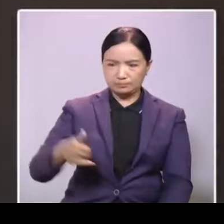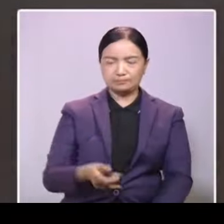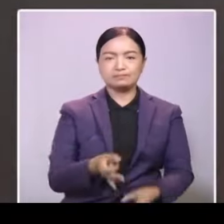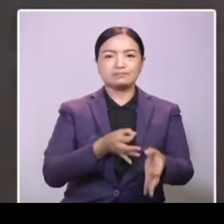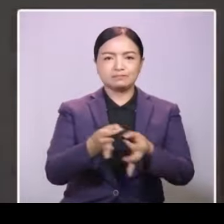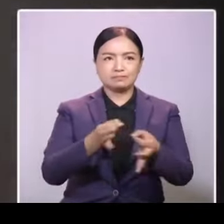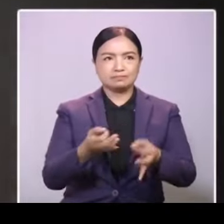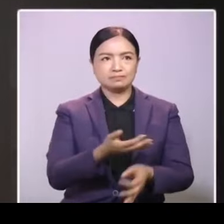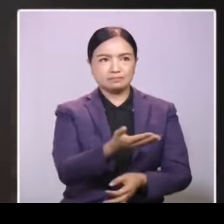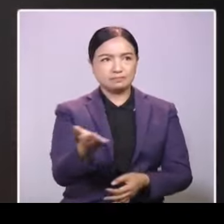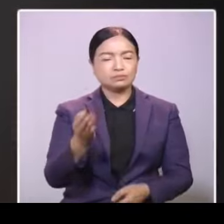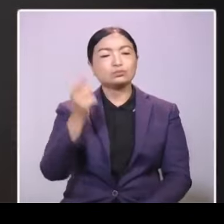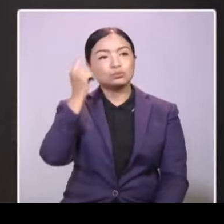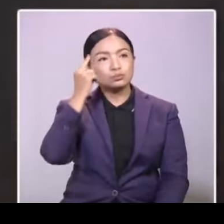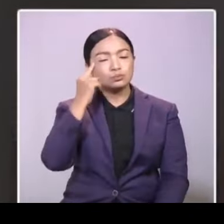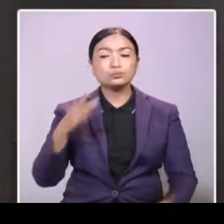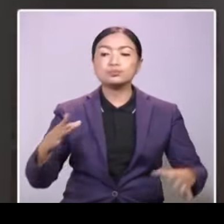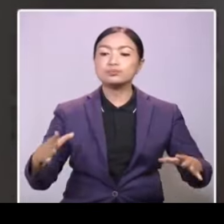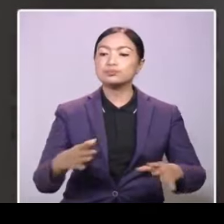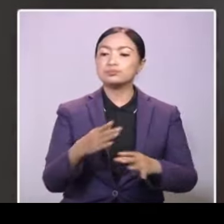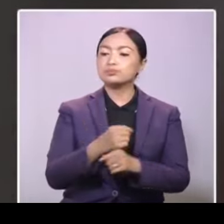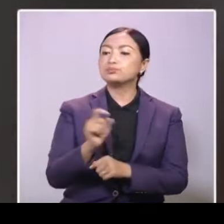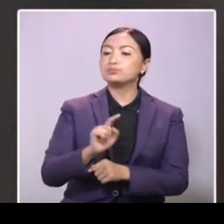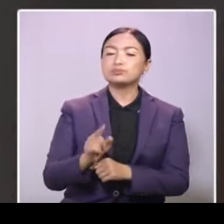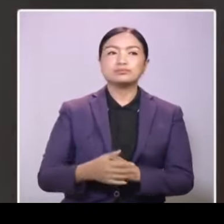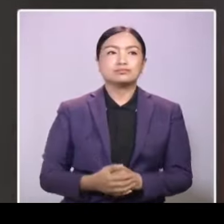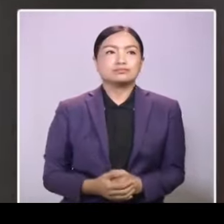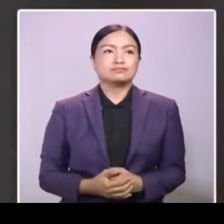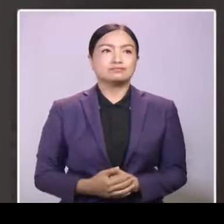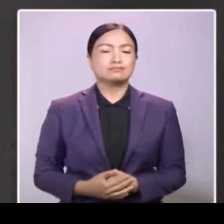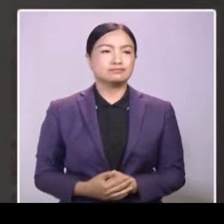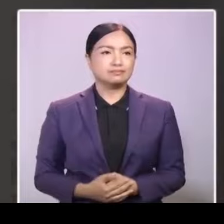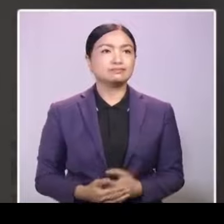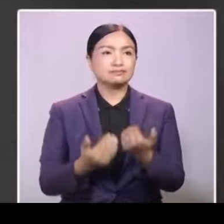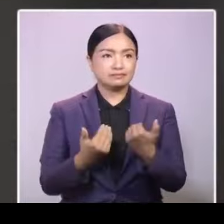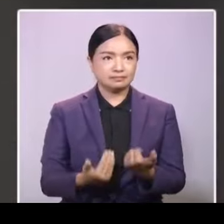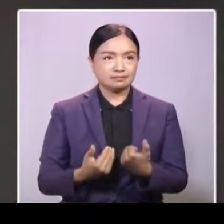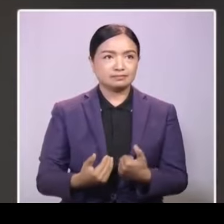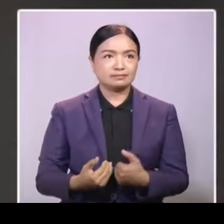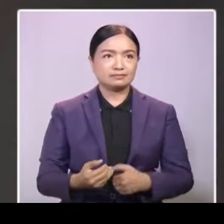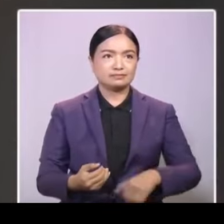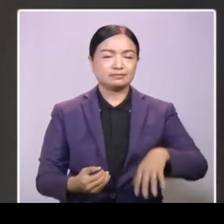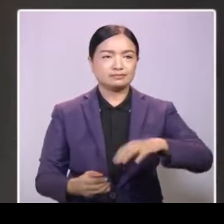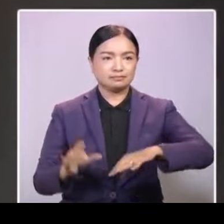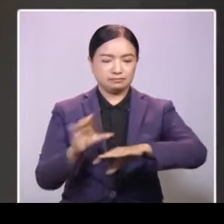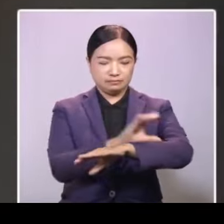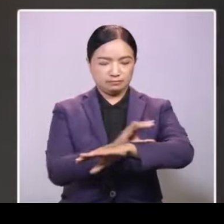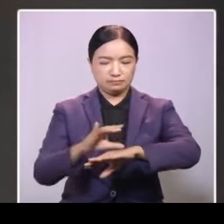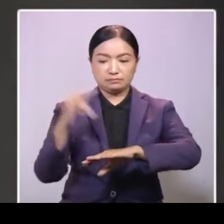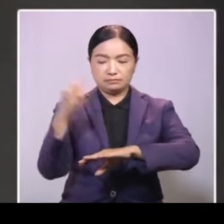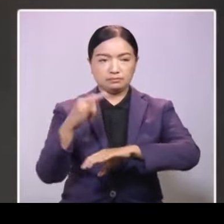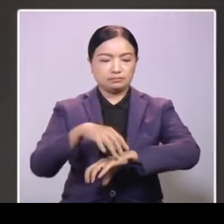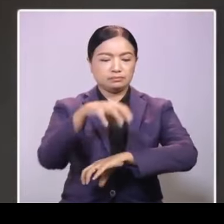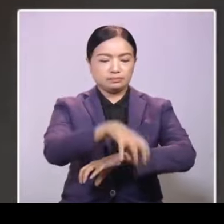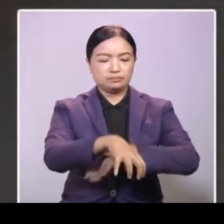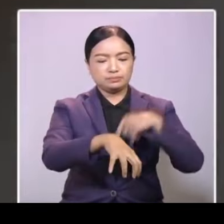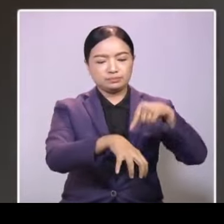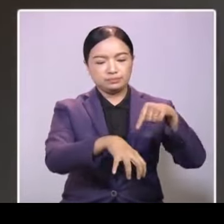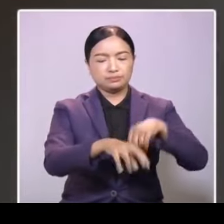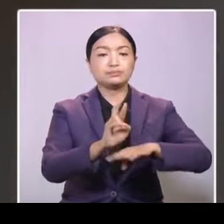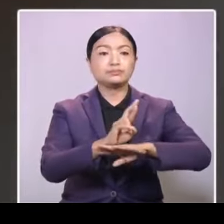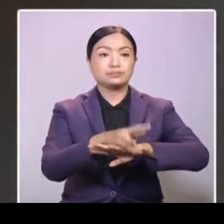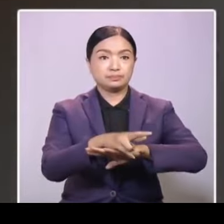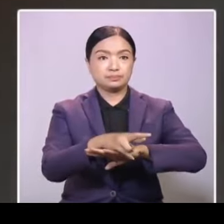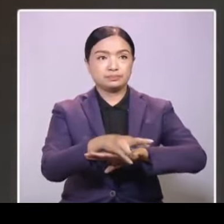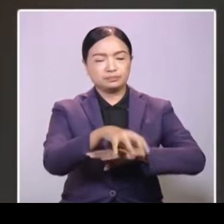ได้รู้สรุปว่าอยู่ที่ไหน ตอนนี้สถานีรถไฟฟ้ารามคำแหงค ่ ะ Airport Link รามคำแหงตัวสถานี